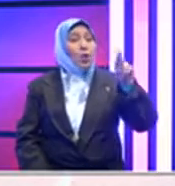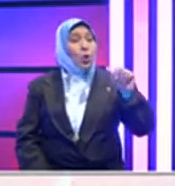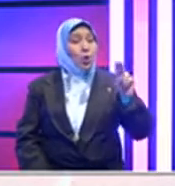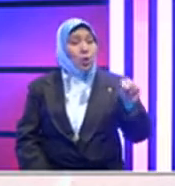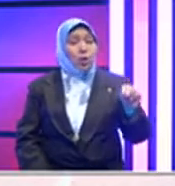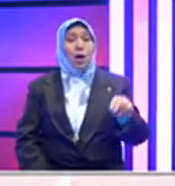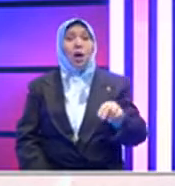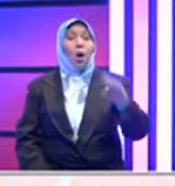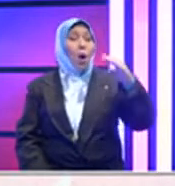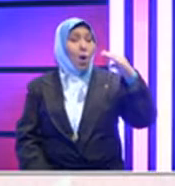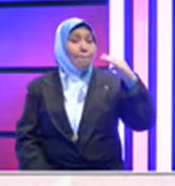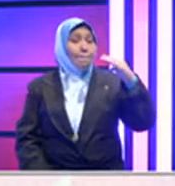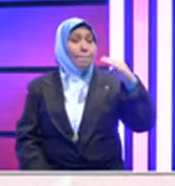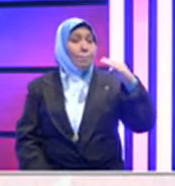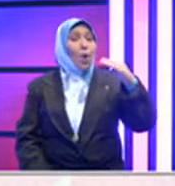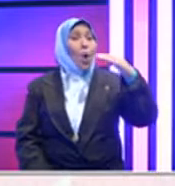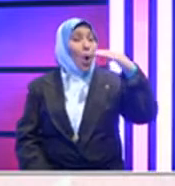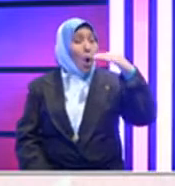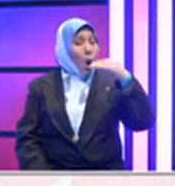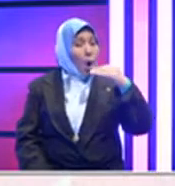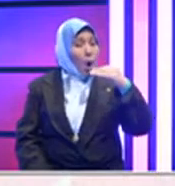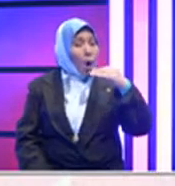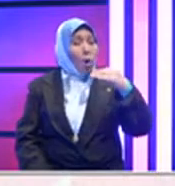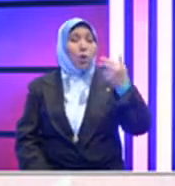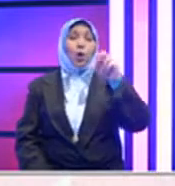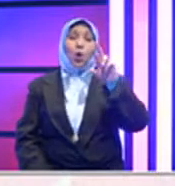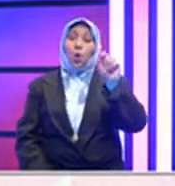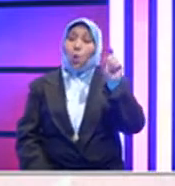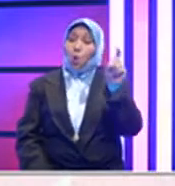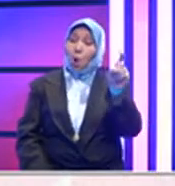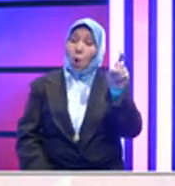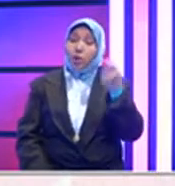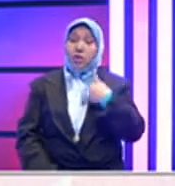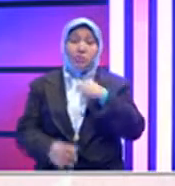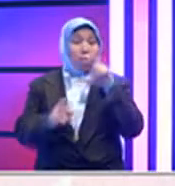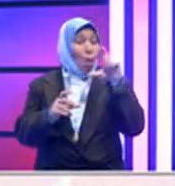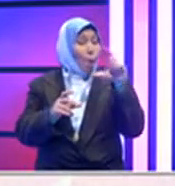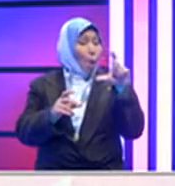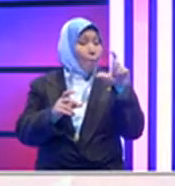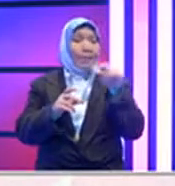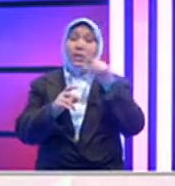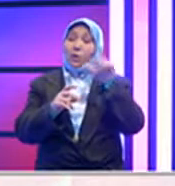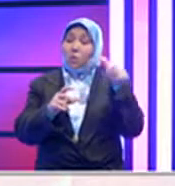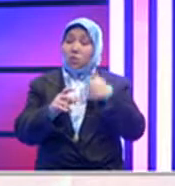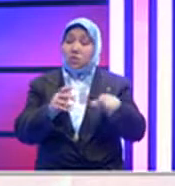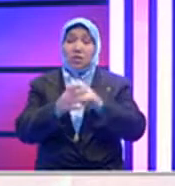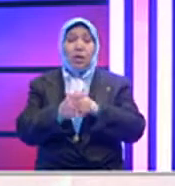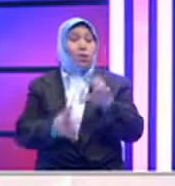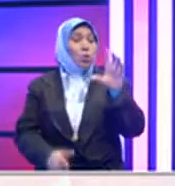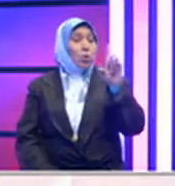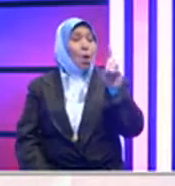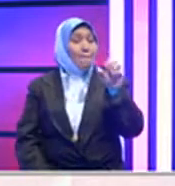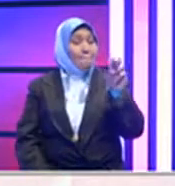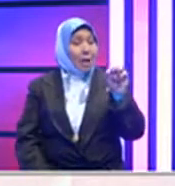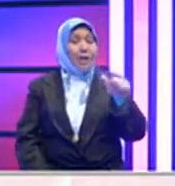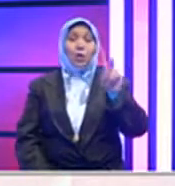huruf isti'la tebal dan juga Run royong kita kenapa Ce tebak-tebak baris dulu bom magnetometer